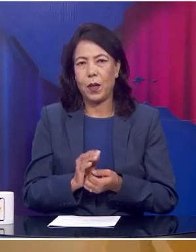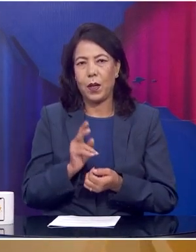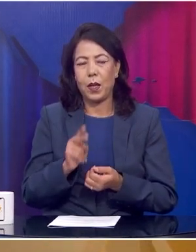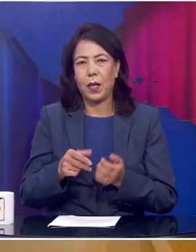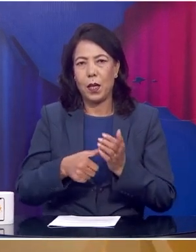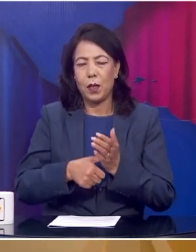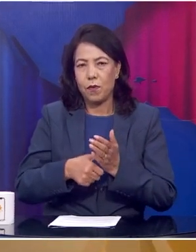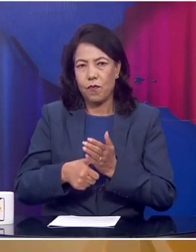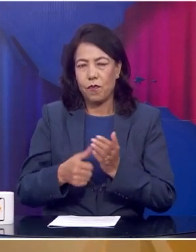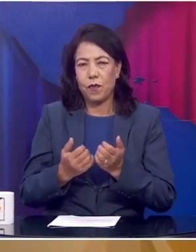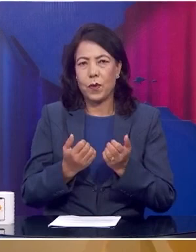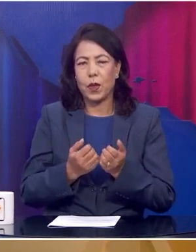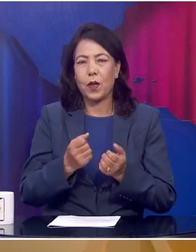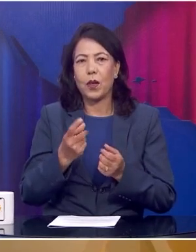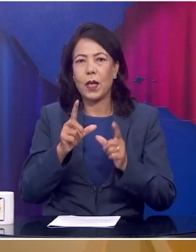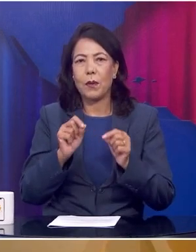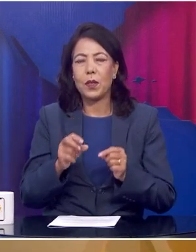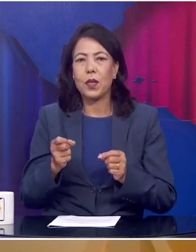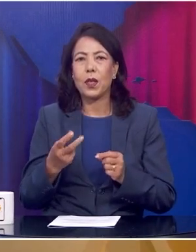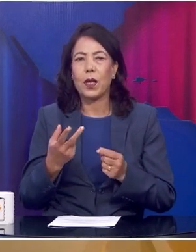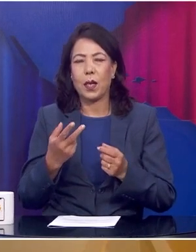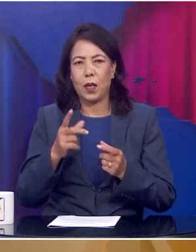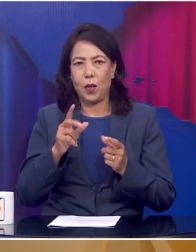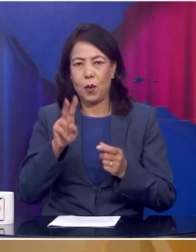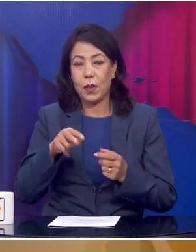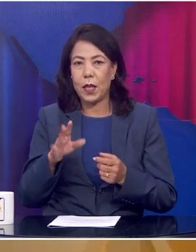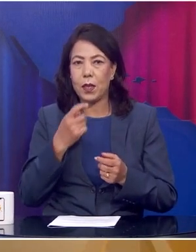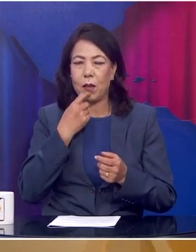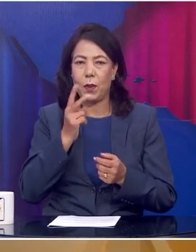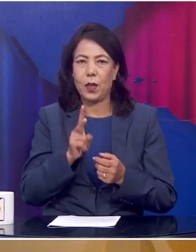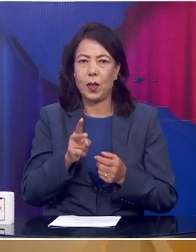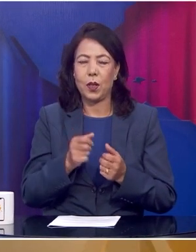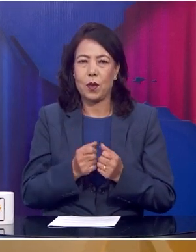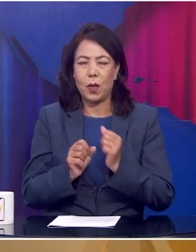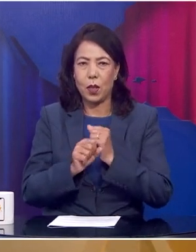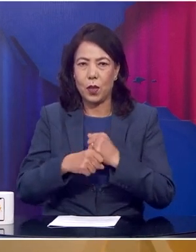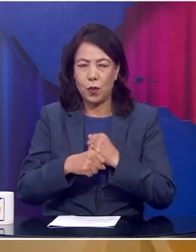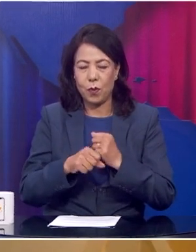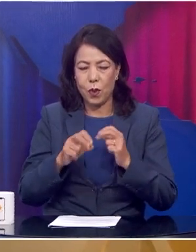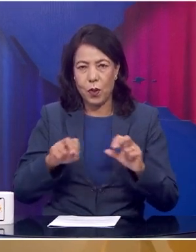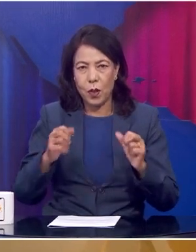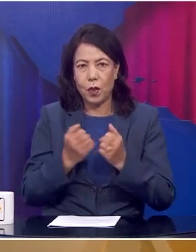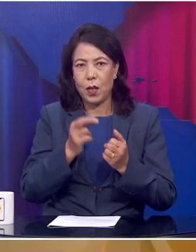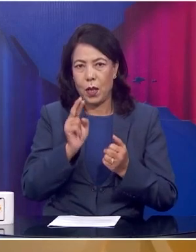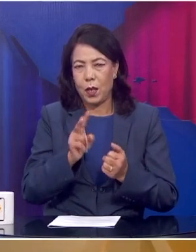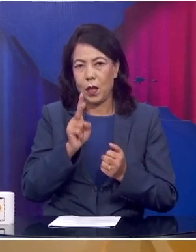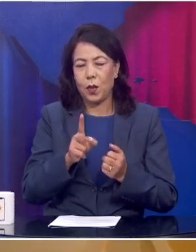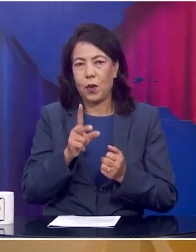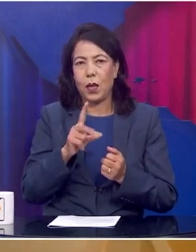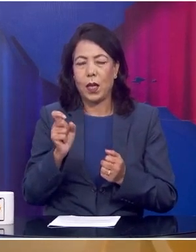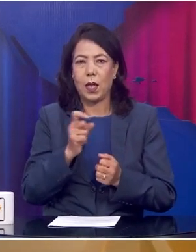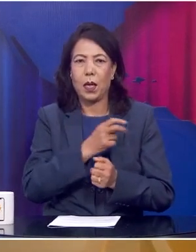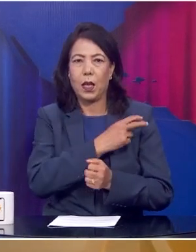यसलाई लेखाजोखा गरेर कति चाहिने, के चाहिने, कस्तो अवस्था छ भनेर यसलाई चाहिँ निर्कुल गर्दो रहेछ। यसका लागि रेड